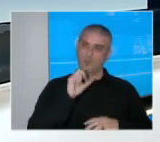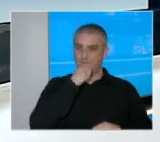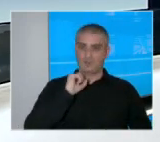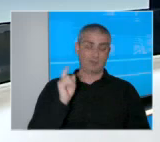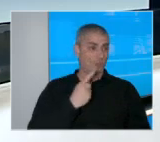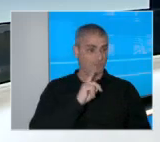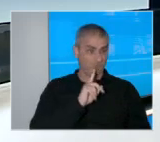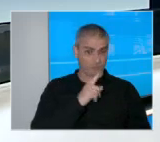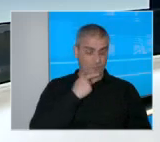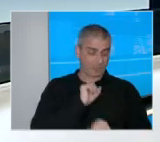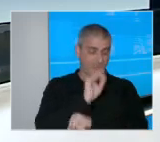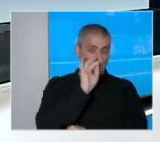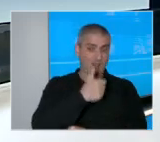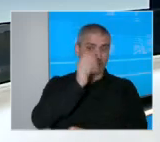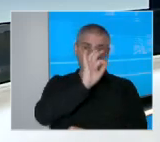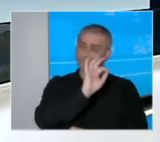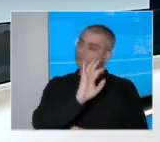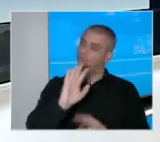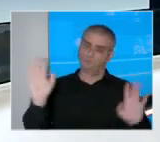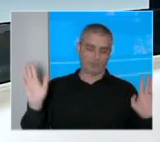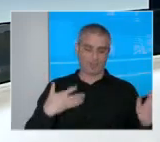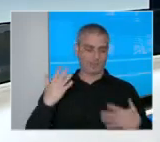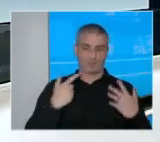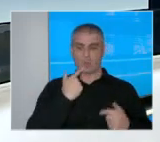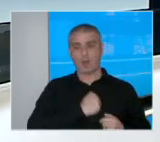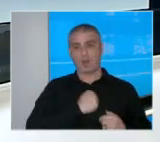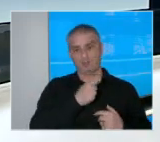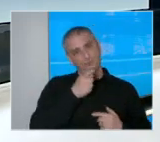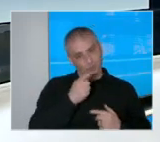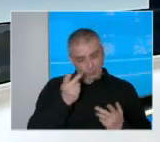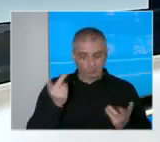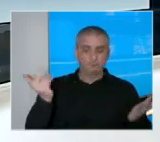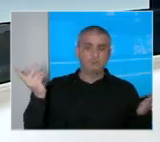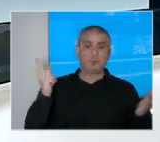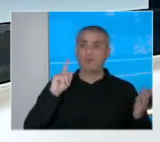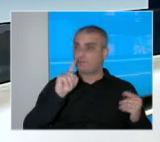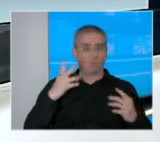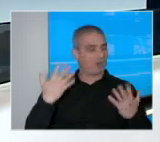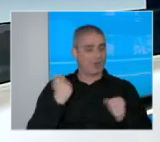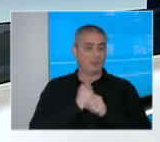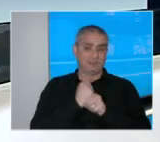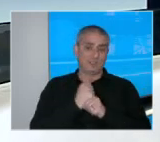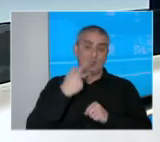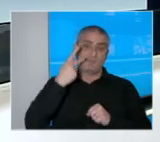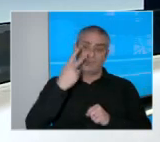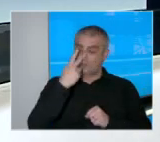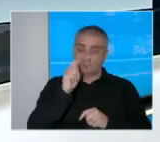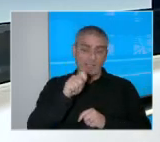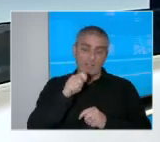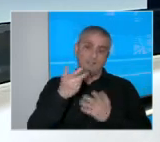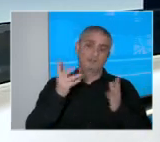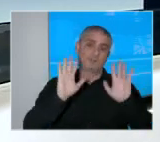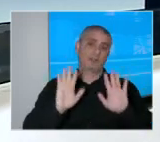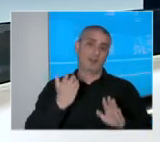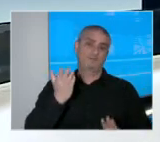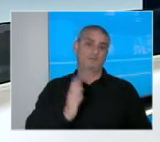מכולם, ואם מישהו קורא תיגר על מנהיגותו, אז אל תמהרו להספיד אותו כי הוא יספיד את המספידים, ואולי עוד יגרום לכך שפינדרוס יראה את הכנסת דרך